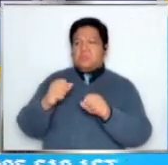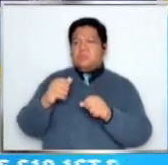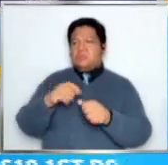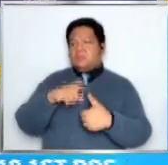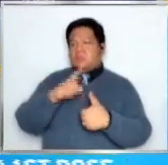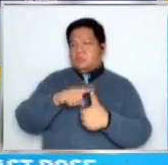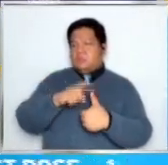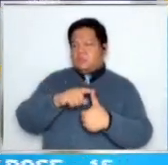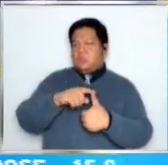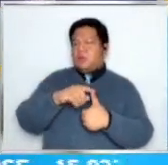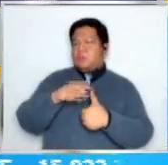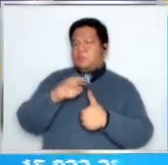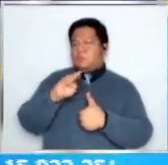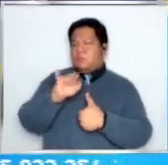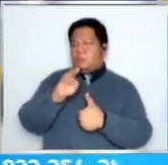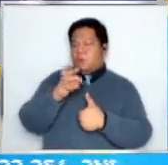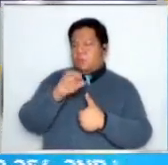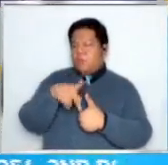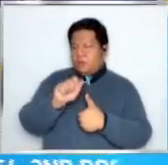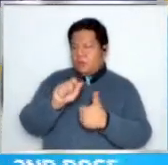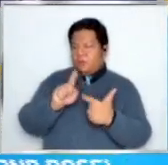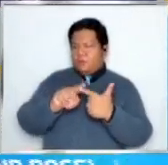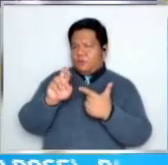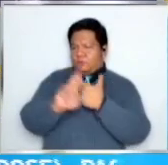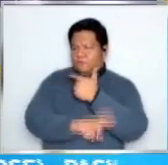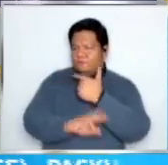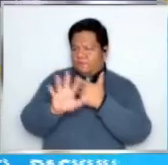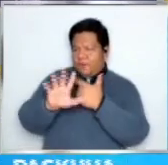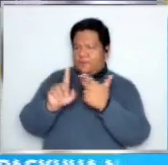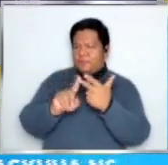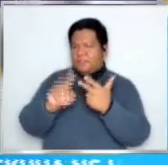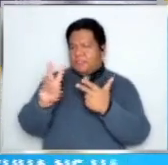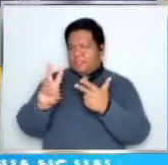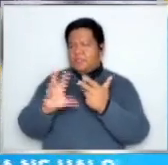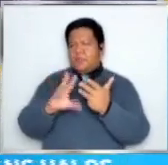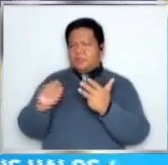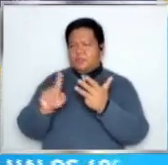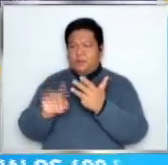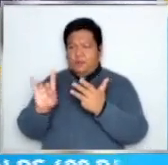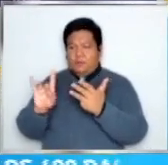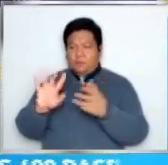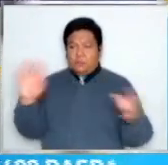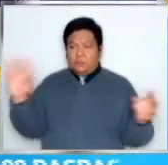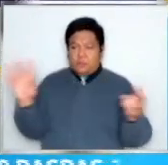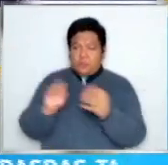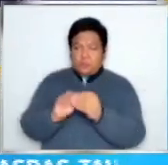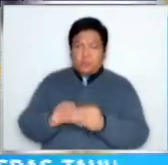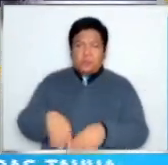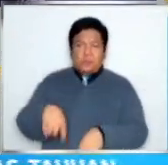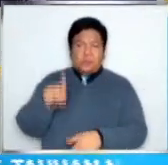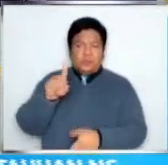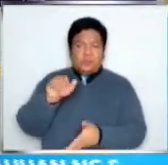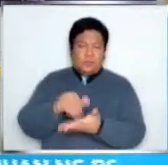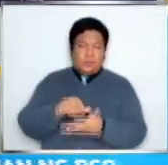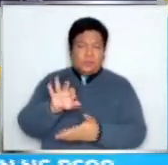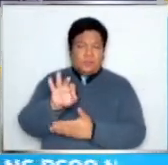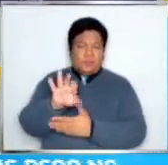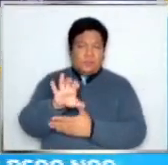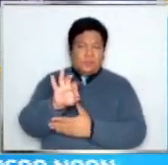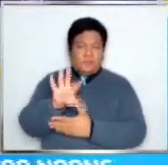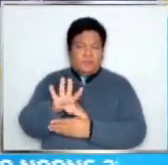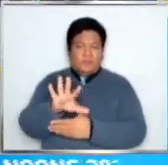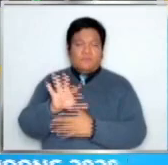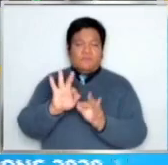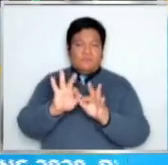8. Ito po ay totaling to 1,995 families at 55 evacuation centers po ang ating